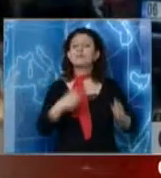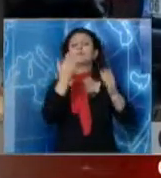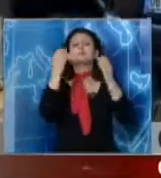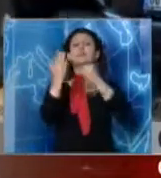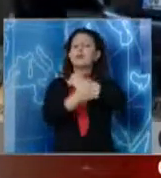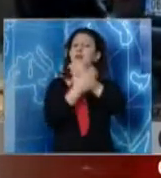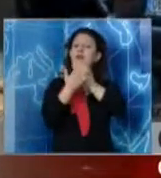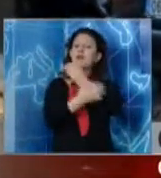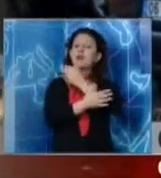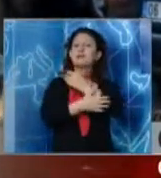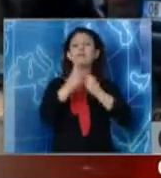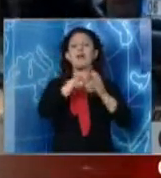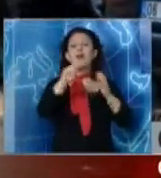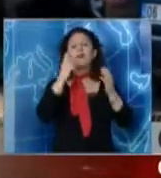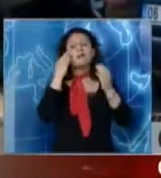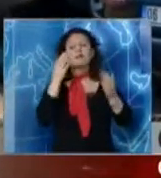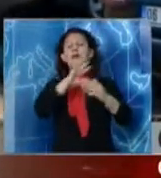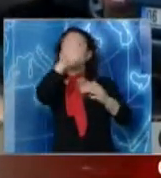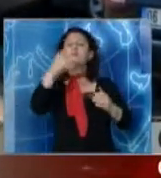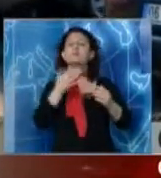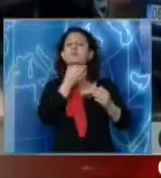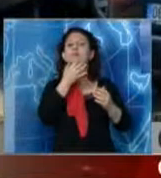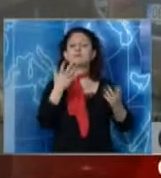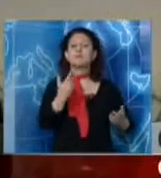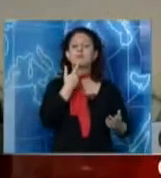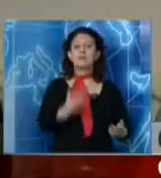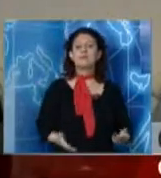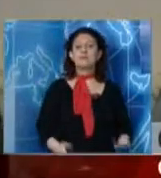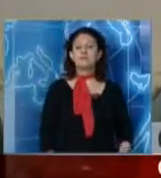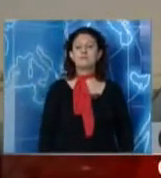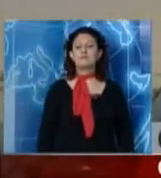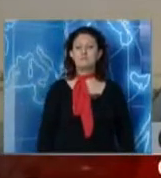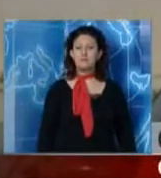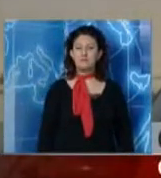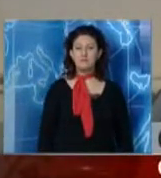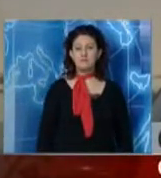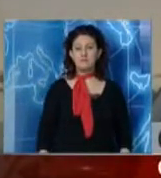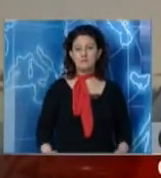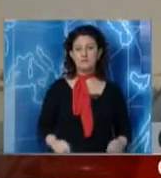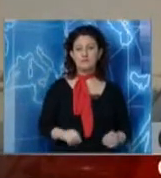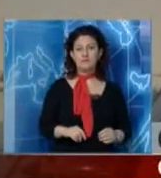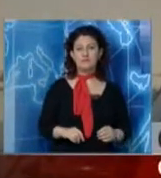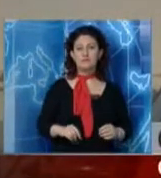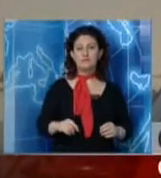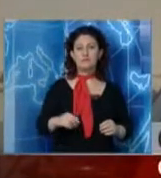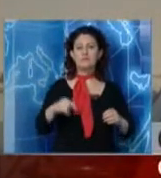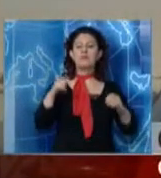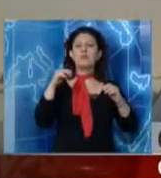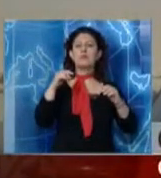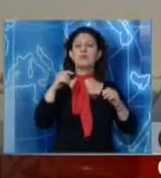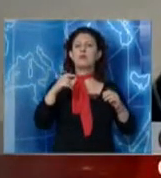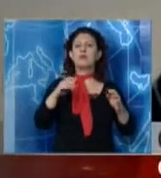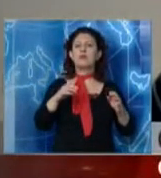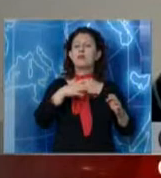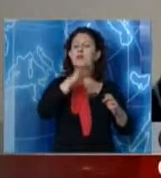ederek yaptıkları hayırdan dolayı minnettarlık duyduklarını ifade etti. Çok sağ olsun, teşekkür ederim abiciğim. Yardımın tohaçalar, Allah